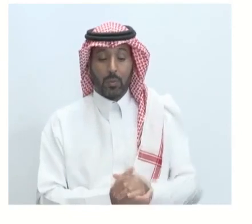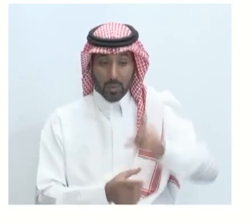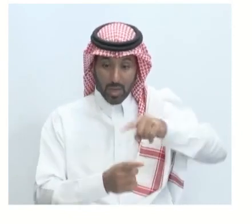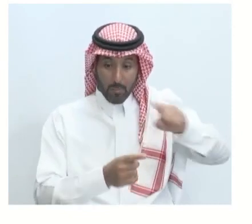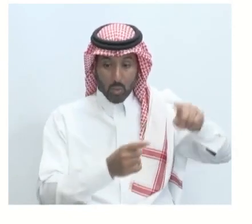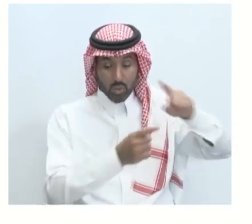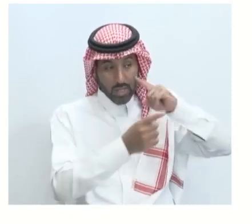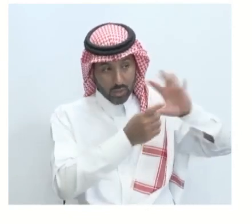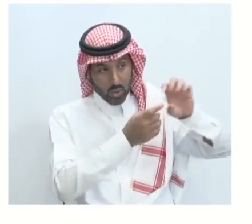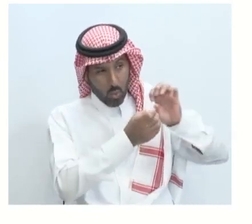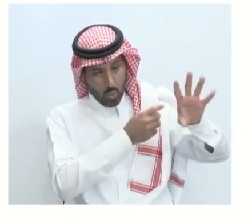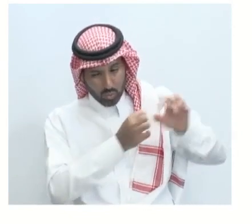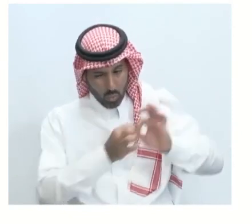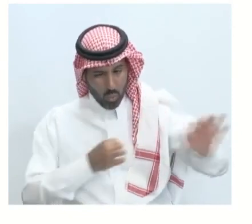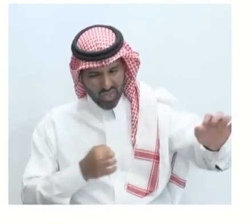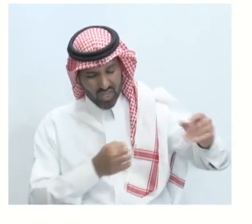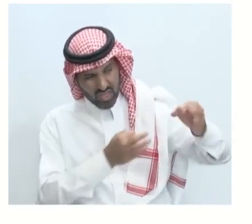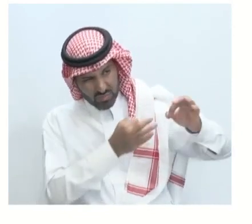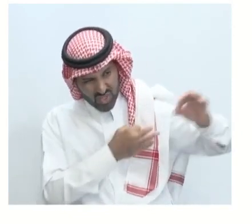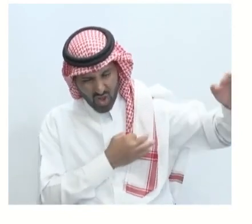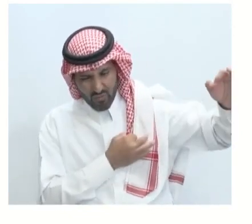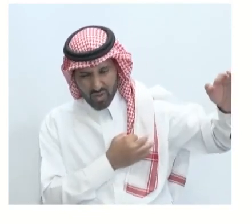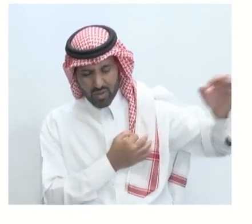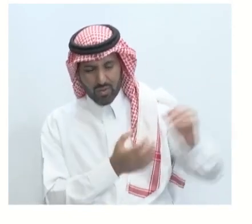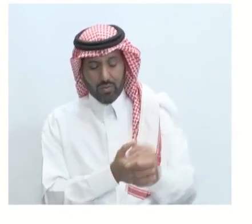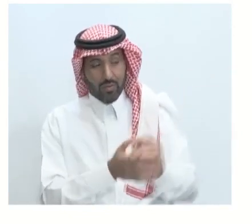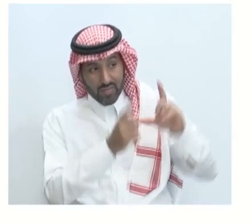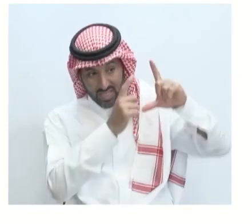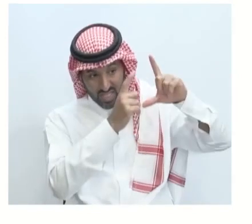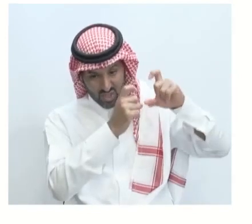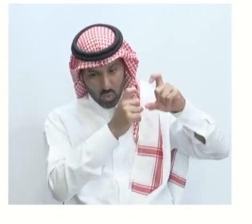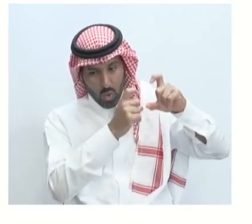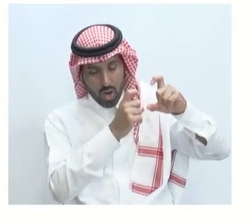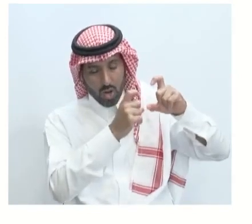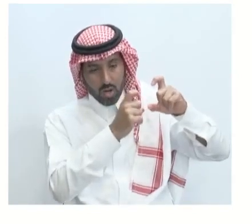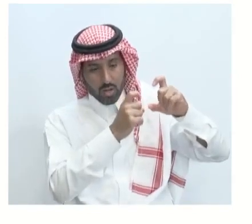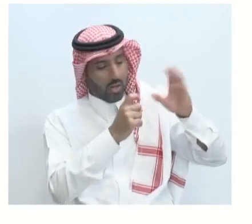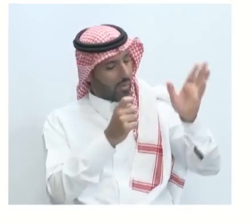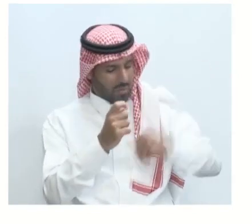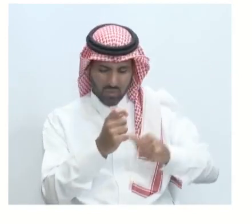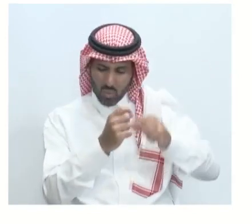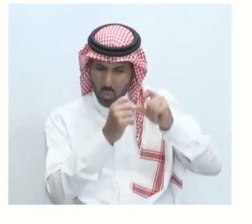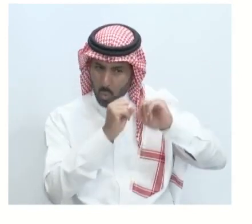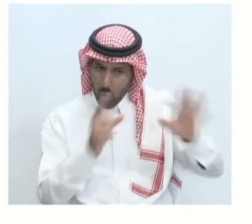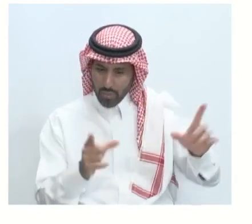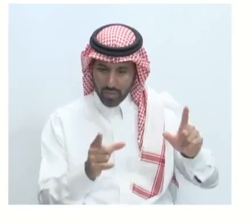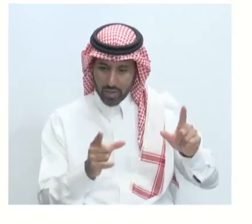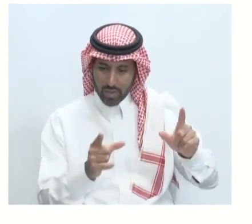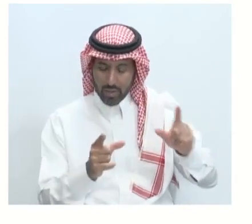الراديويه طويله المدى فان الصور تكون غير واضحه